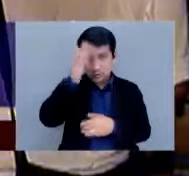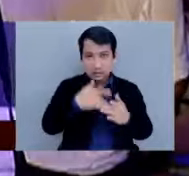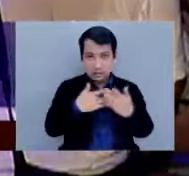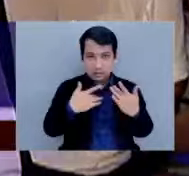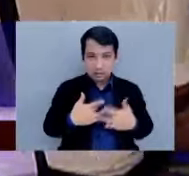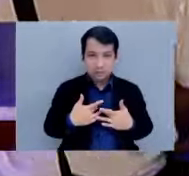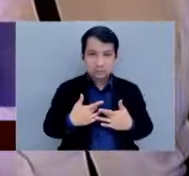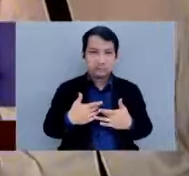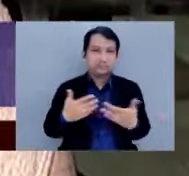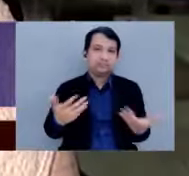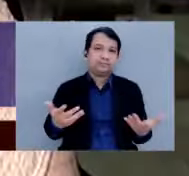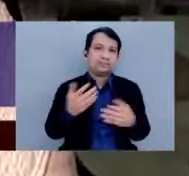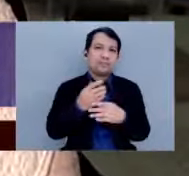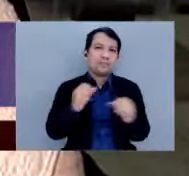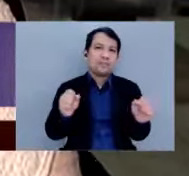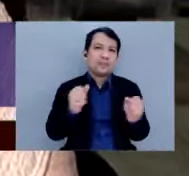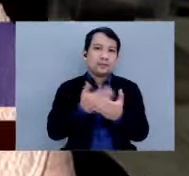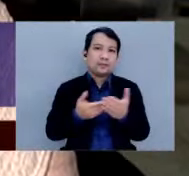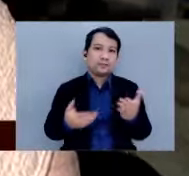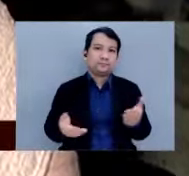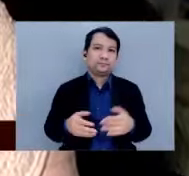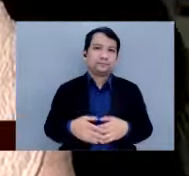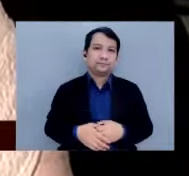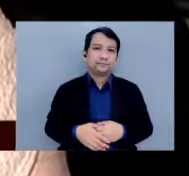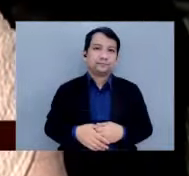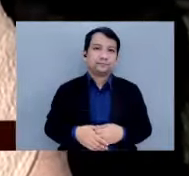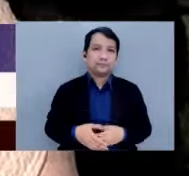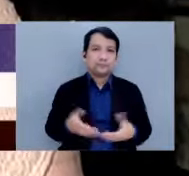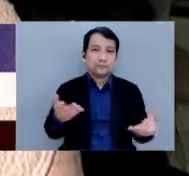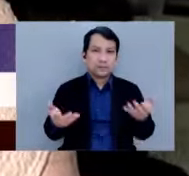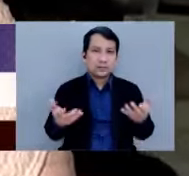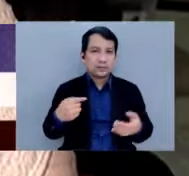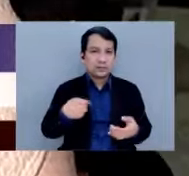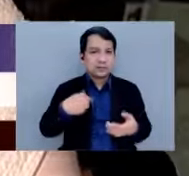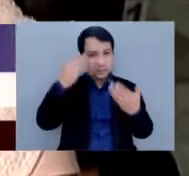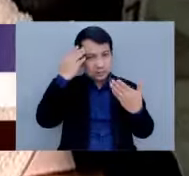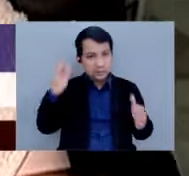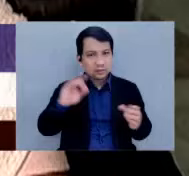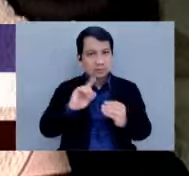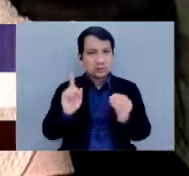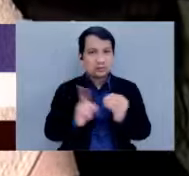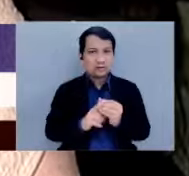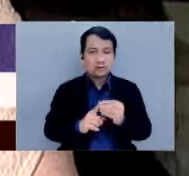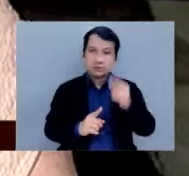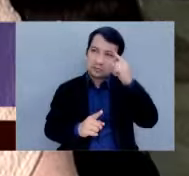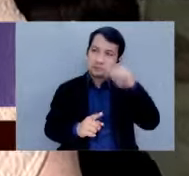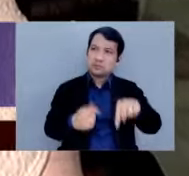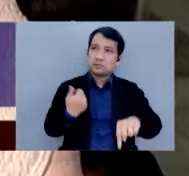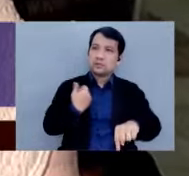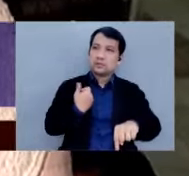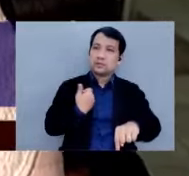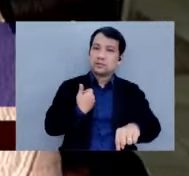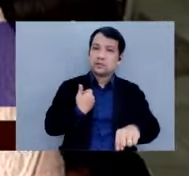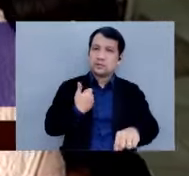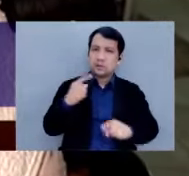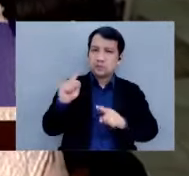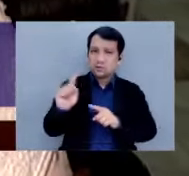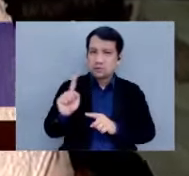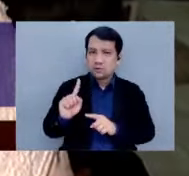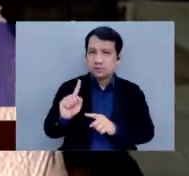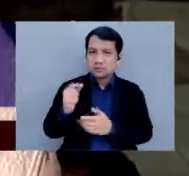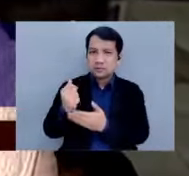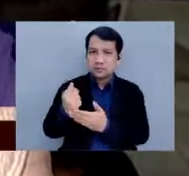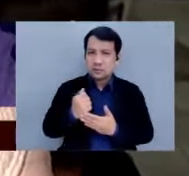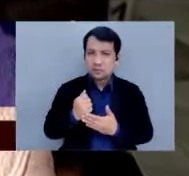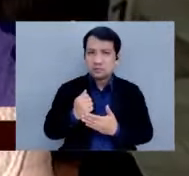siyang naisalbang gamit. Hindi ko alam kung anong gagawin ko, yung parang wala ako sa sarili na ano po bang uunahin kung dalhin,